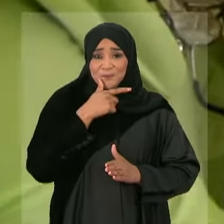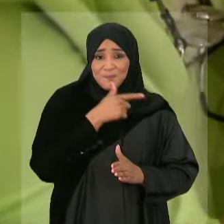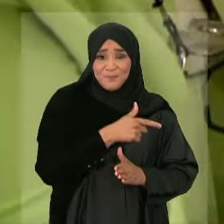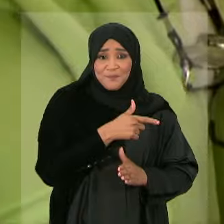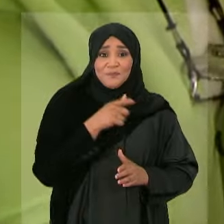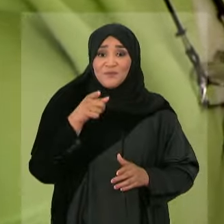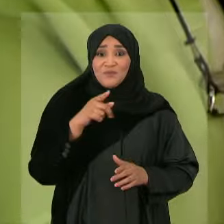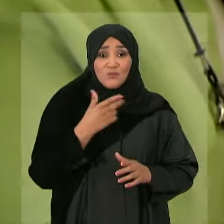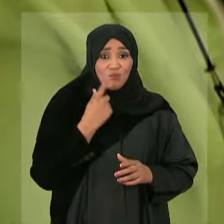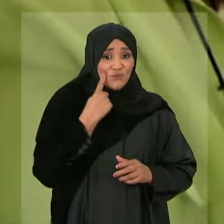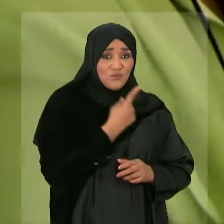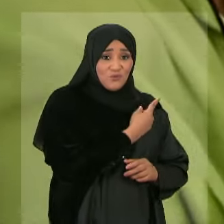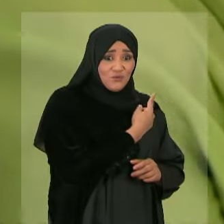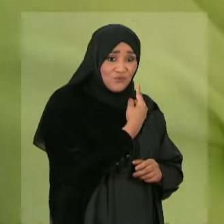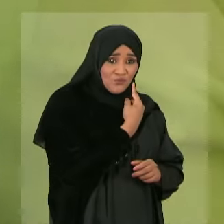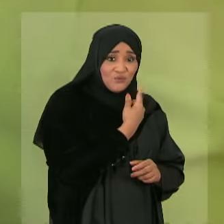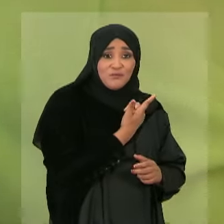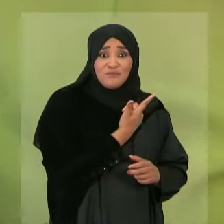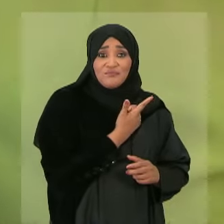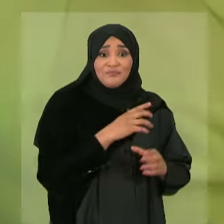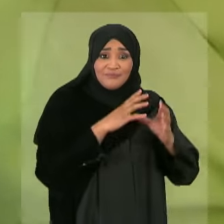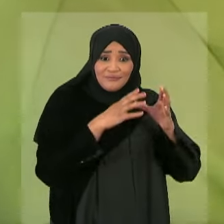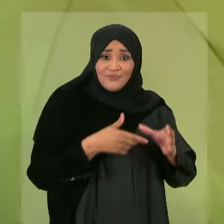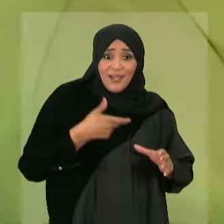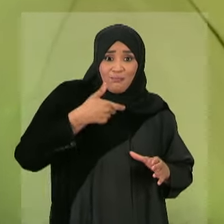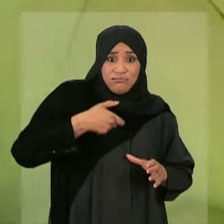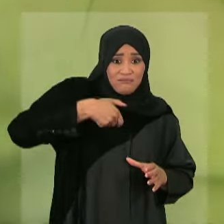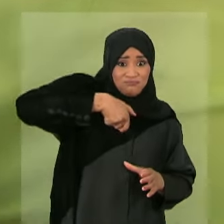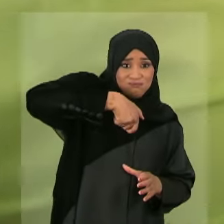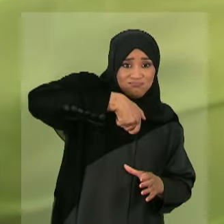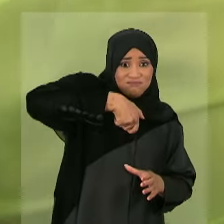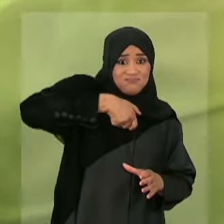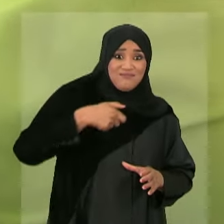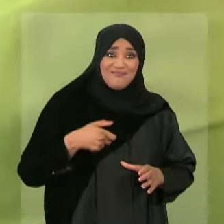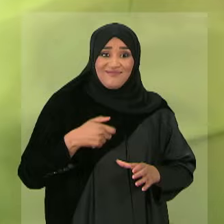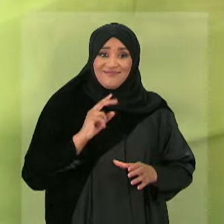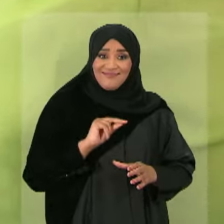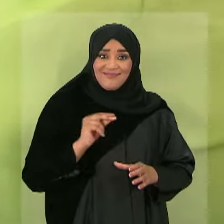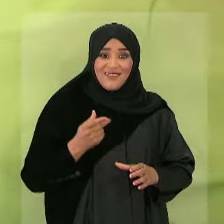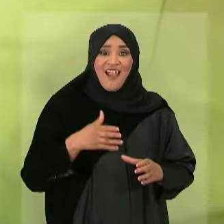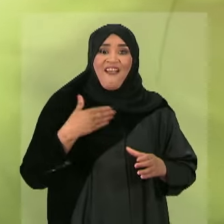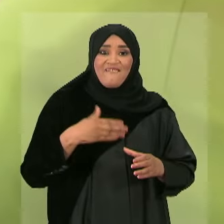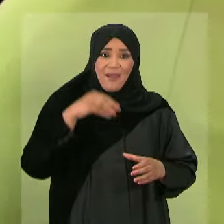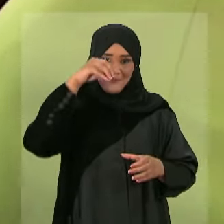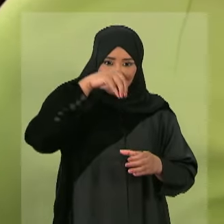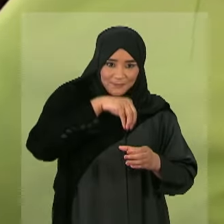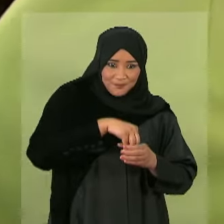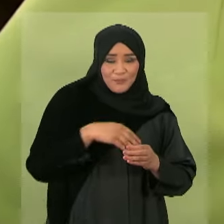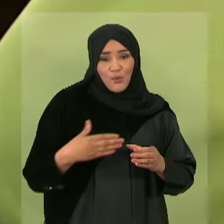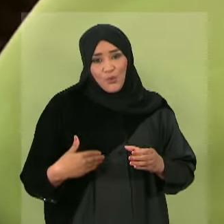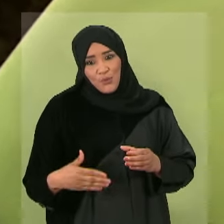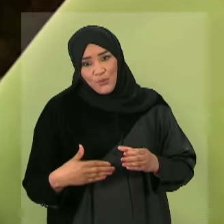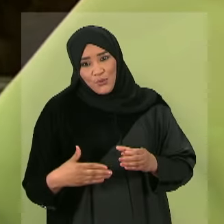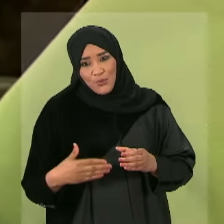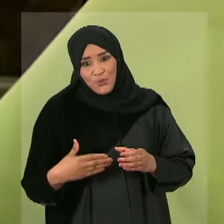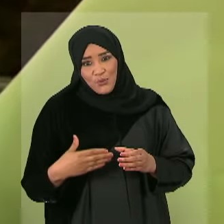كان مثل الترموس، الترموس اللي اليوم بنستعمله الفكرة فيه ينحط هون الفحم المولع طبعاً وهون